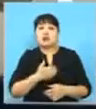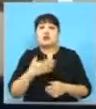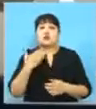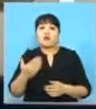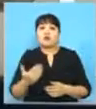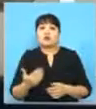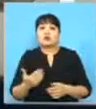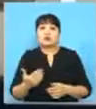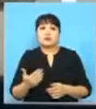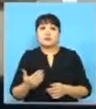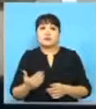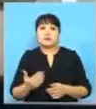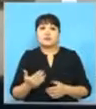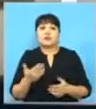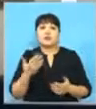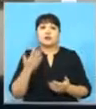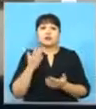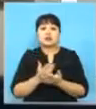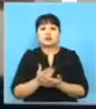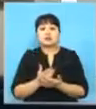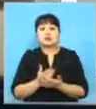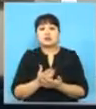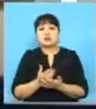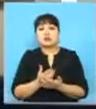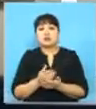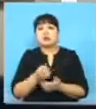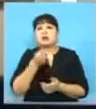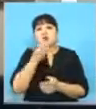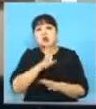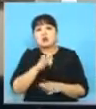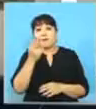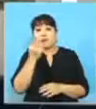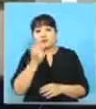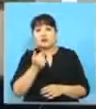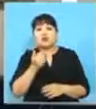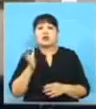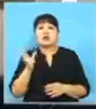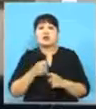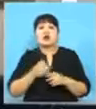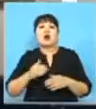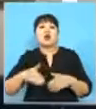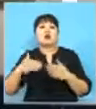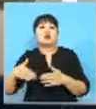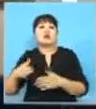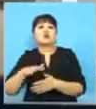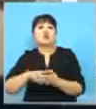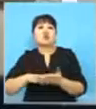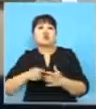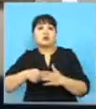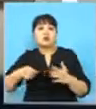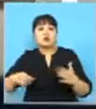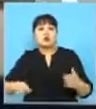нас есть такая нехорошая привычка, все это откладывать на долгий ящик.